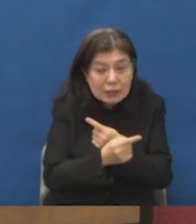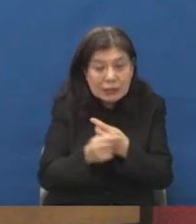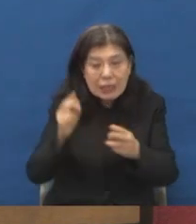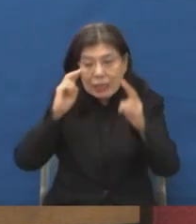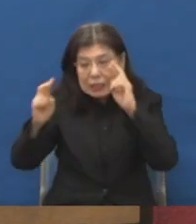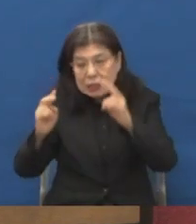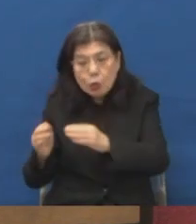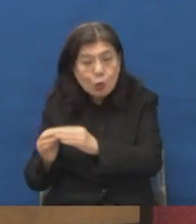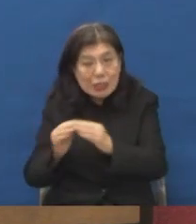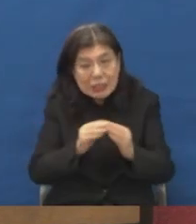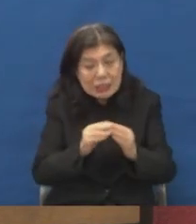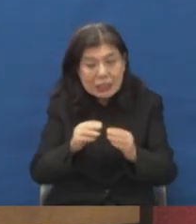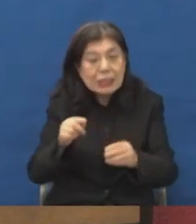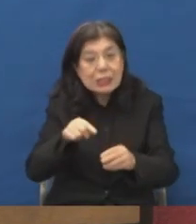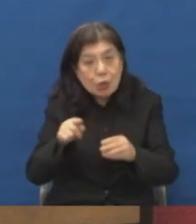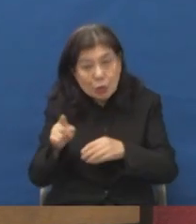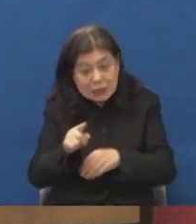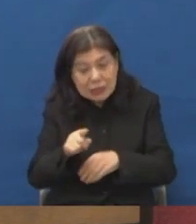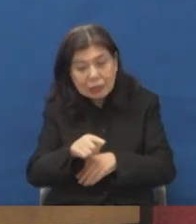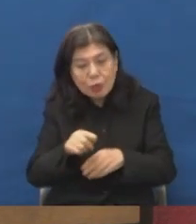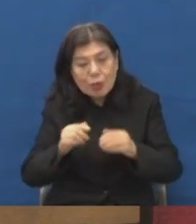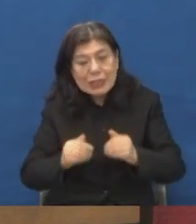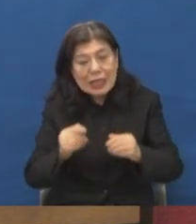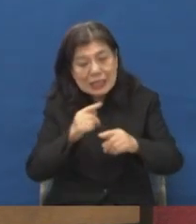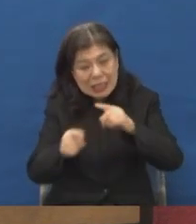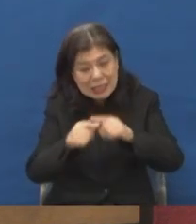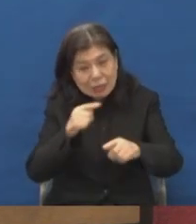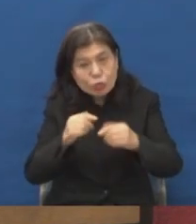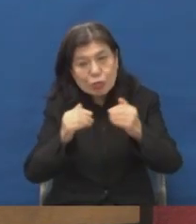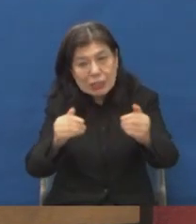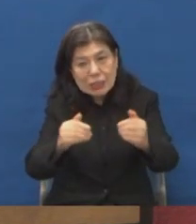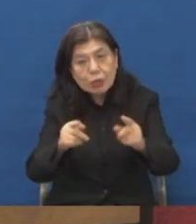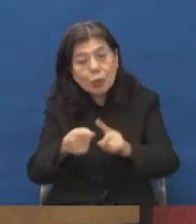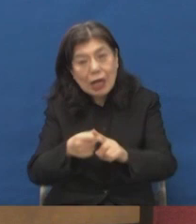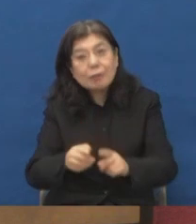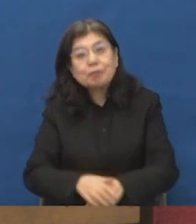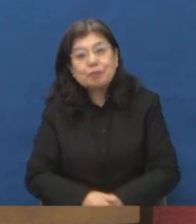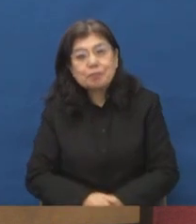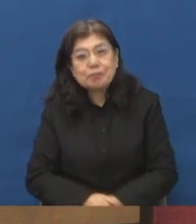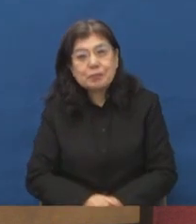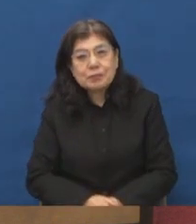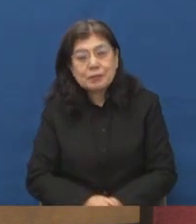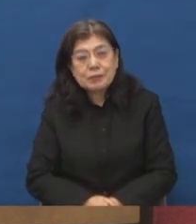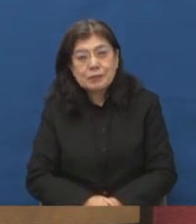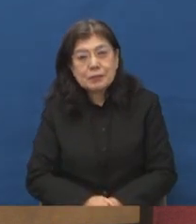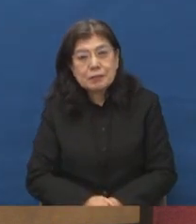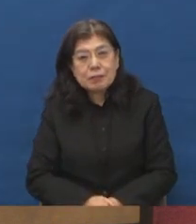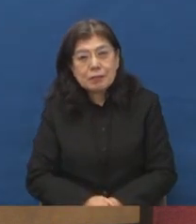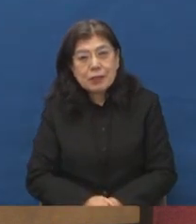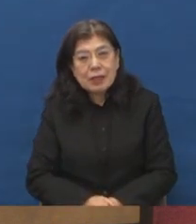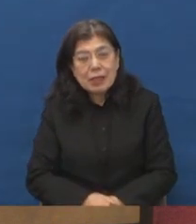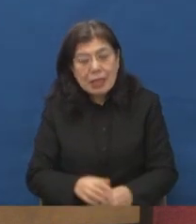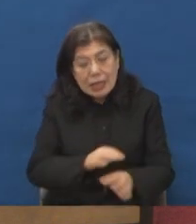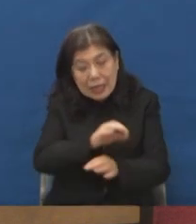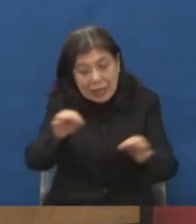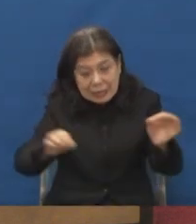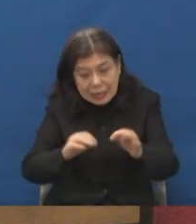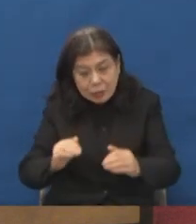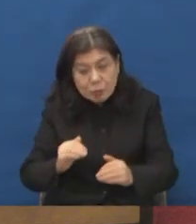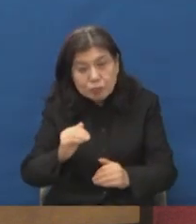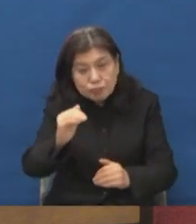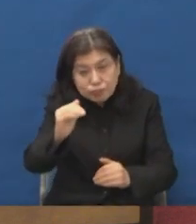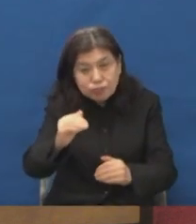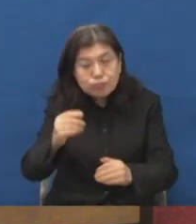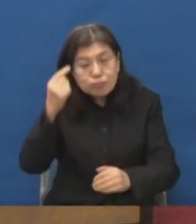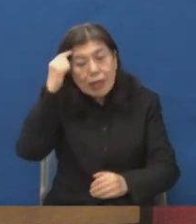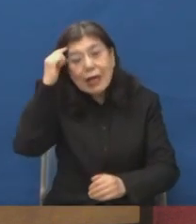少対策の成長戦略の推進、市内経済の成長を促し、関税力を強化